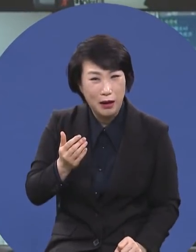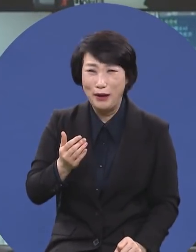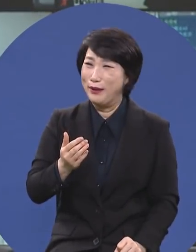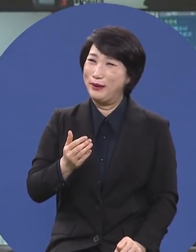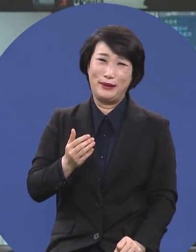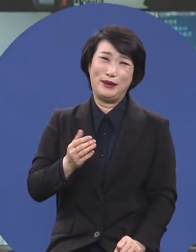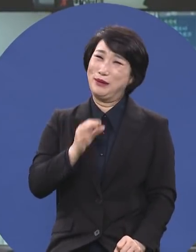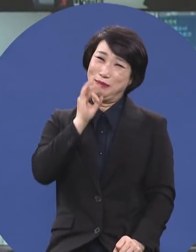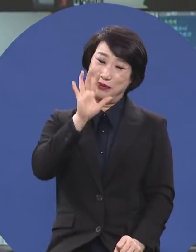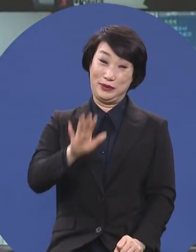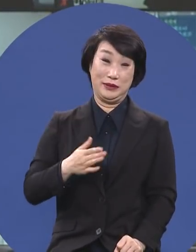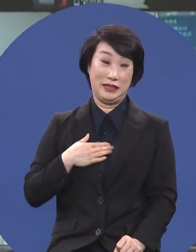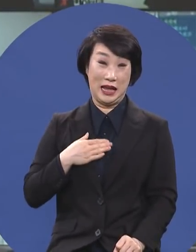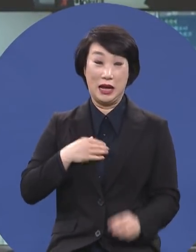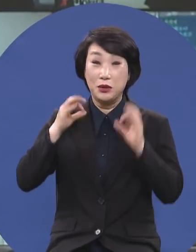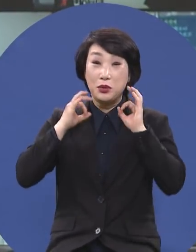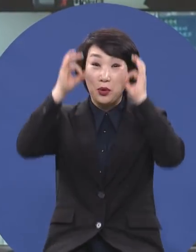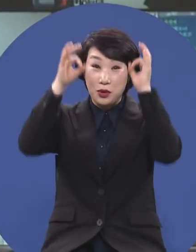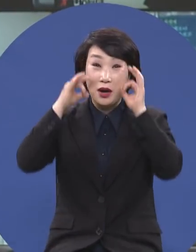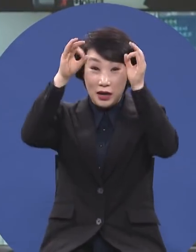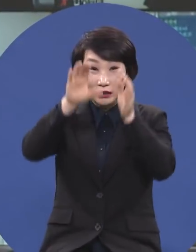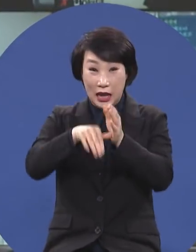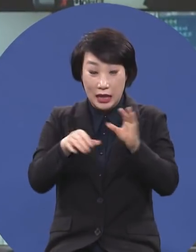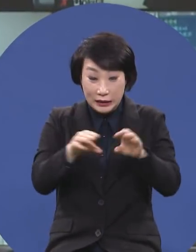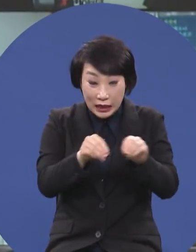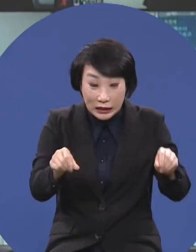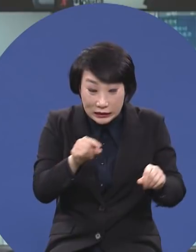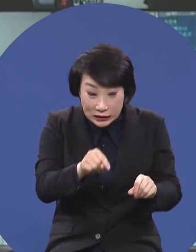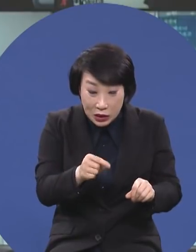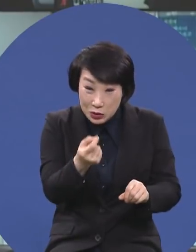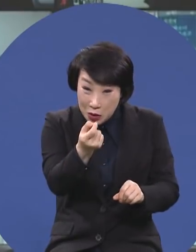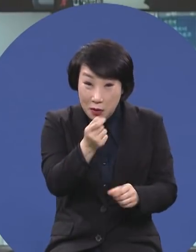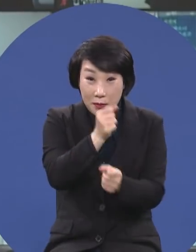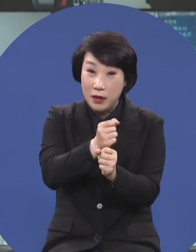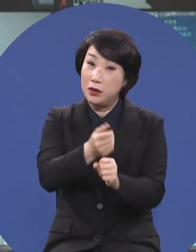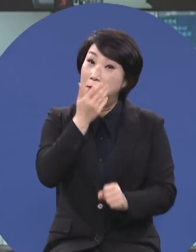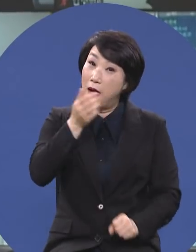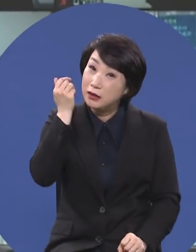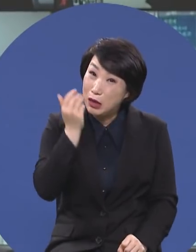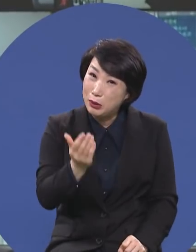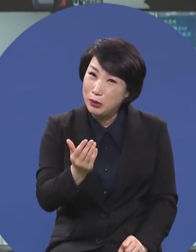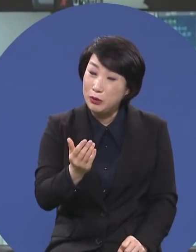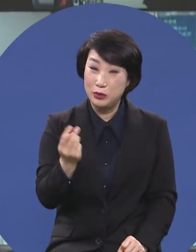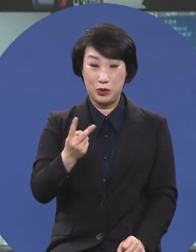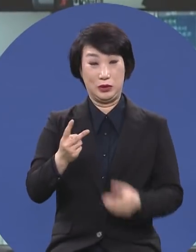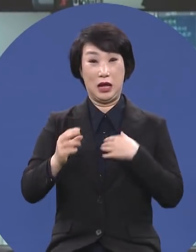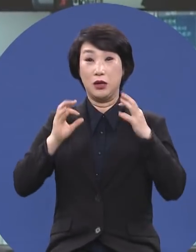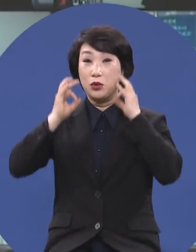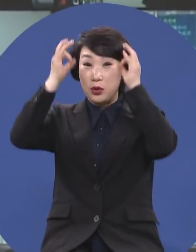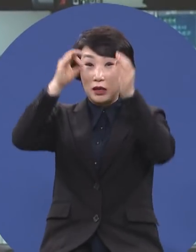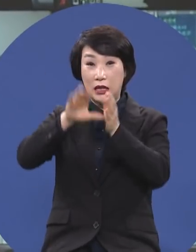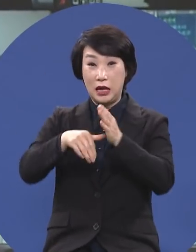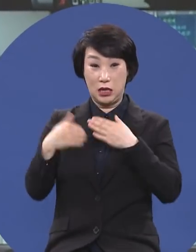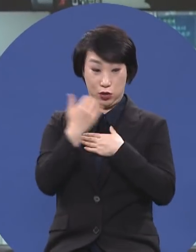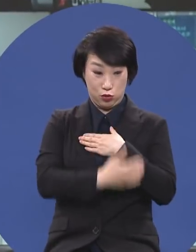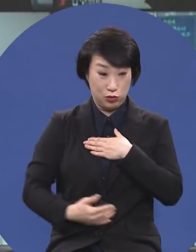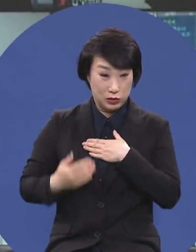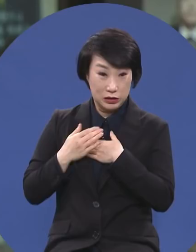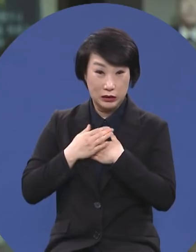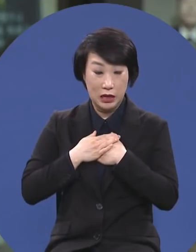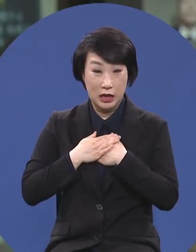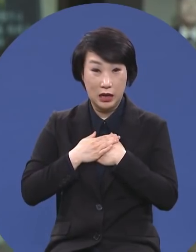있겠으며, 내가 노력한다고 땅 흙을 한 줌이라도 만들 수 있으며, 내가 노력한다고 내